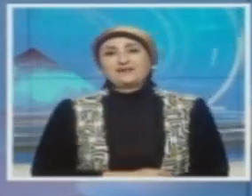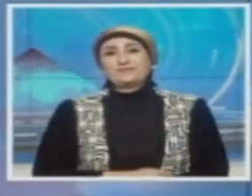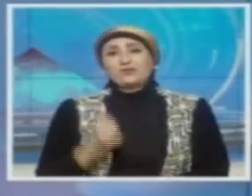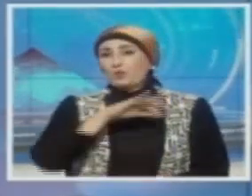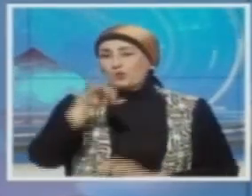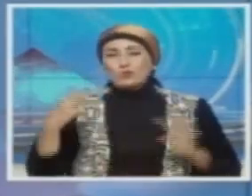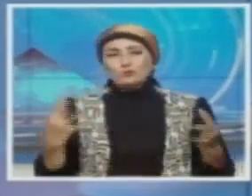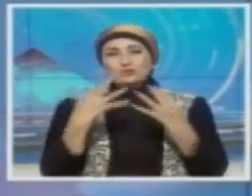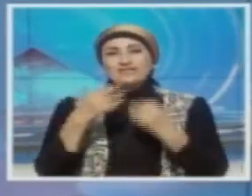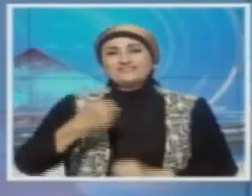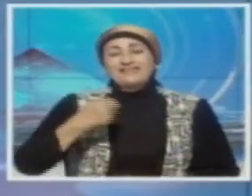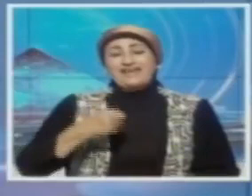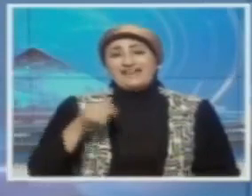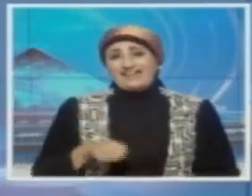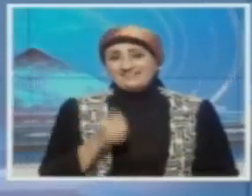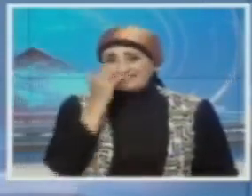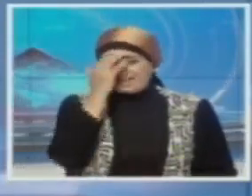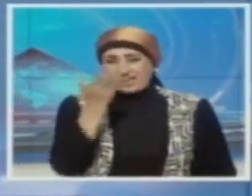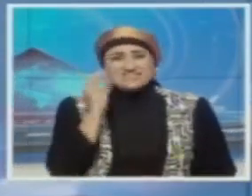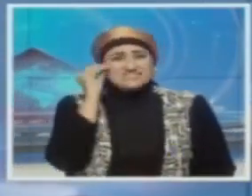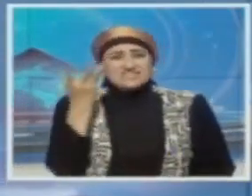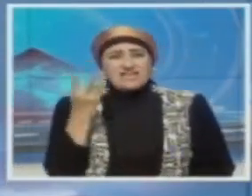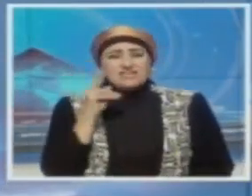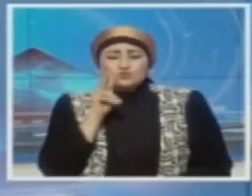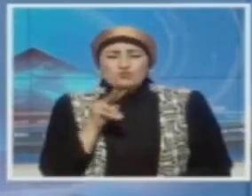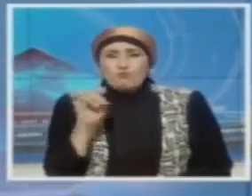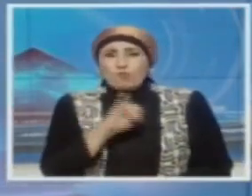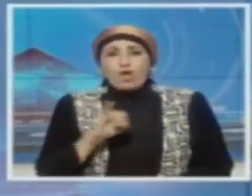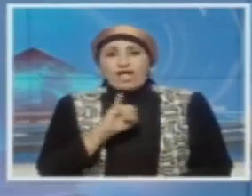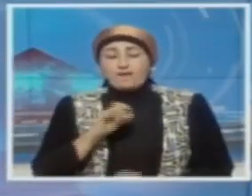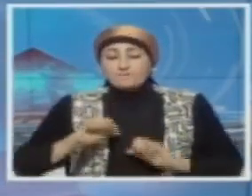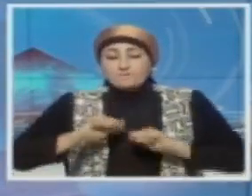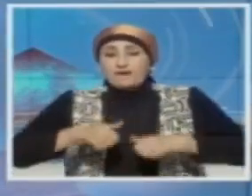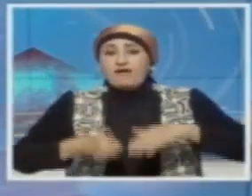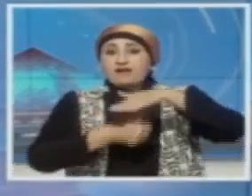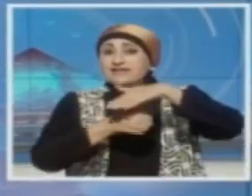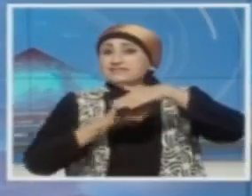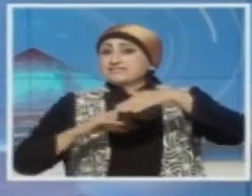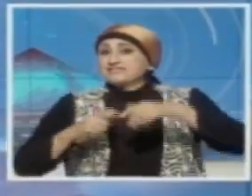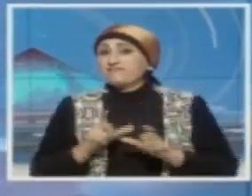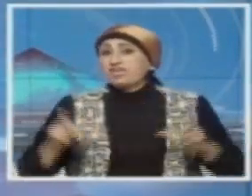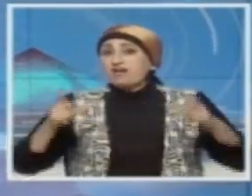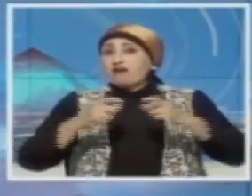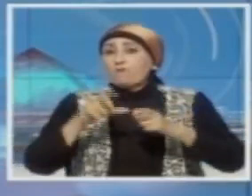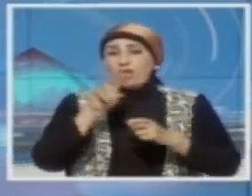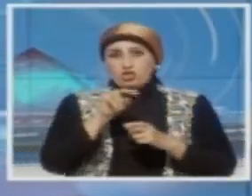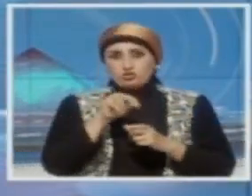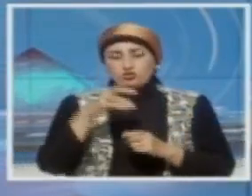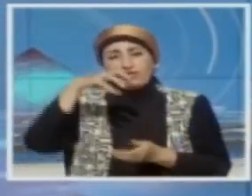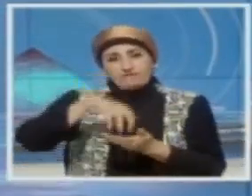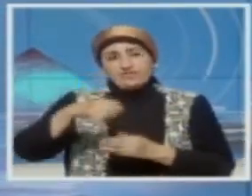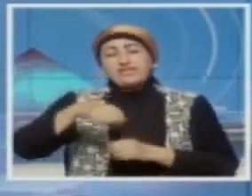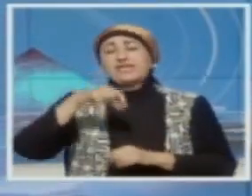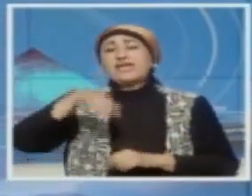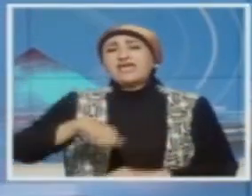مشاهدي تلفزيون مصر. دكتور، أهلا بحضرتك. كيف تقرأ يعني أهمية مشاركة الرئيس السيسي في هذه القمة، قمة العشرين المنعقدة في